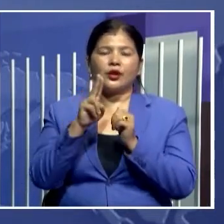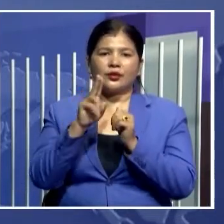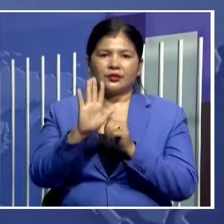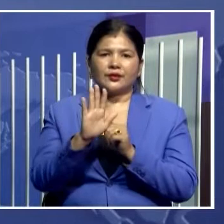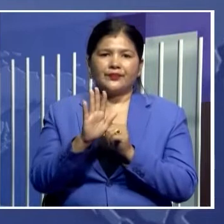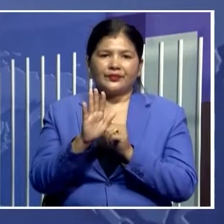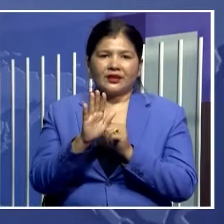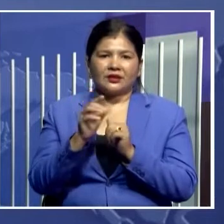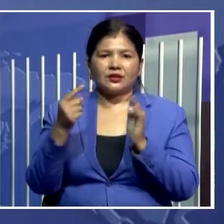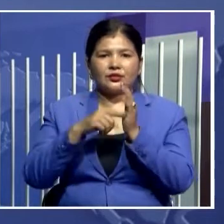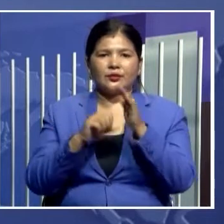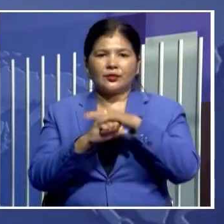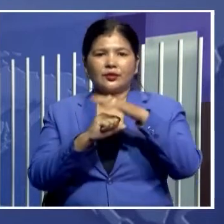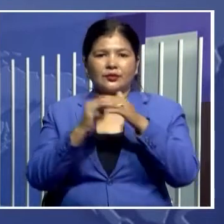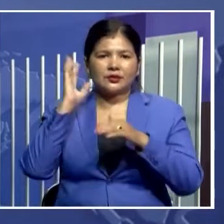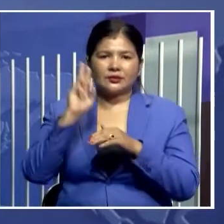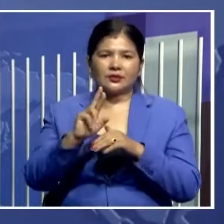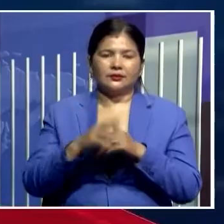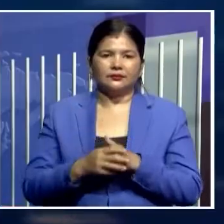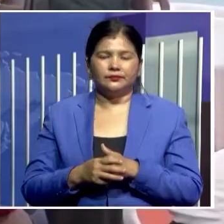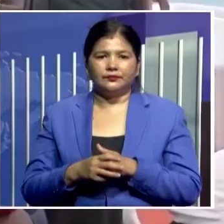सुरुमा प्रमुख समाचार।